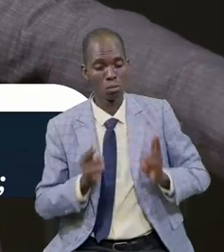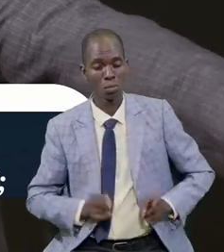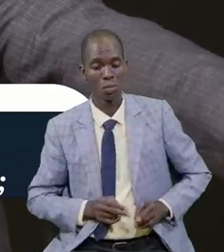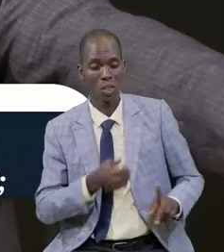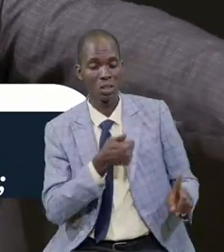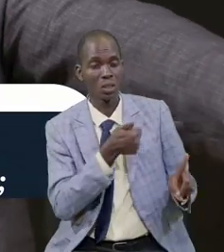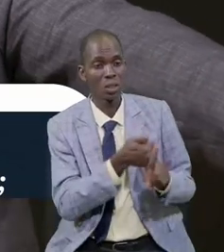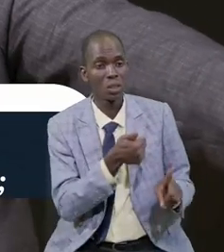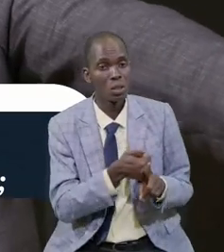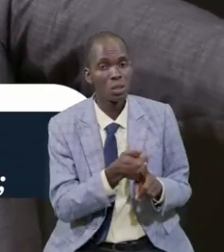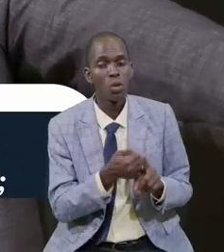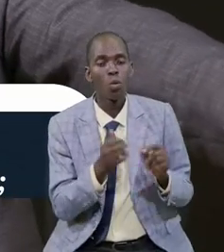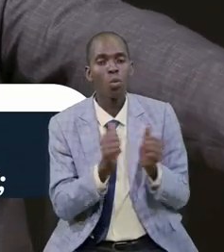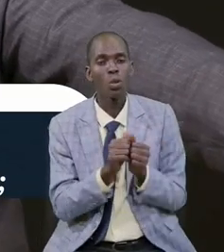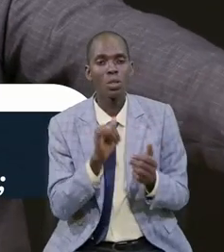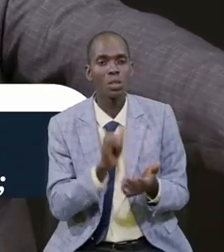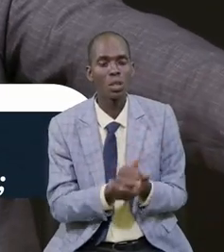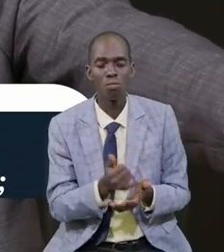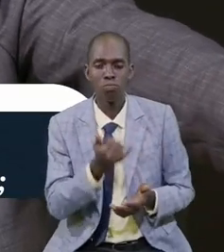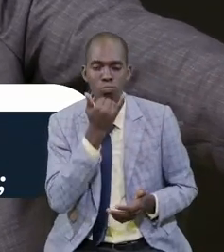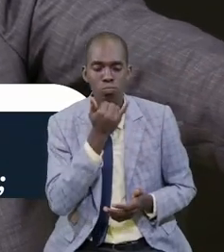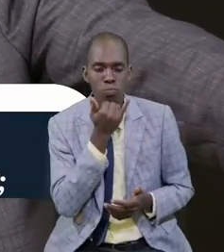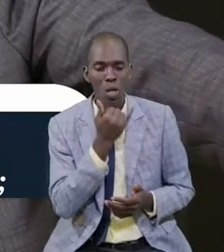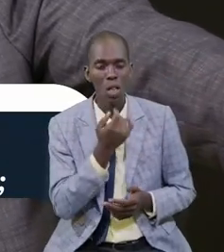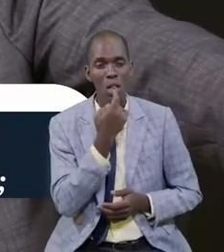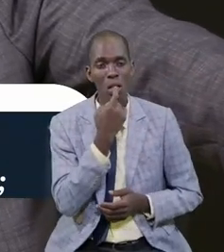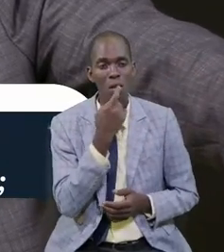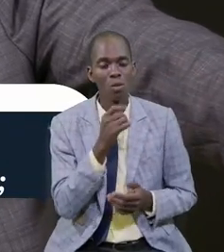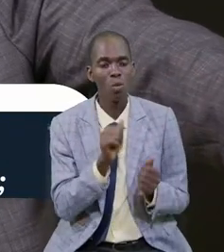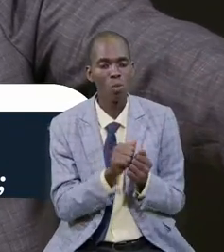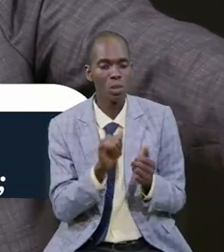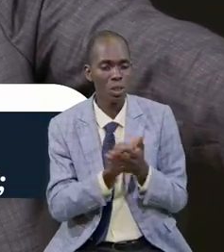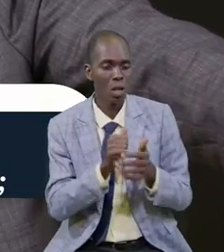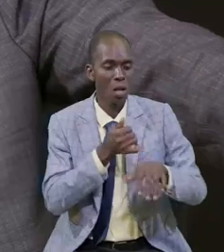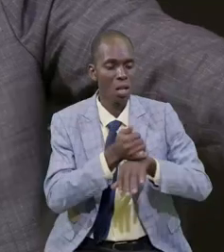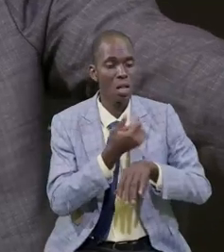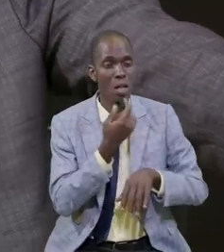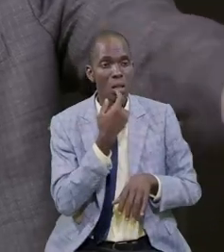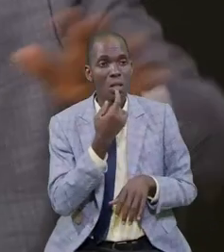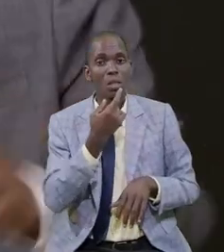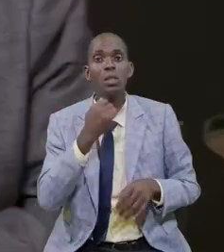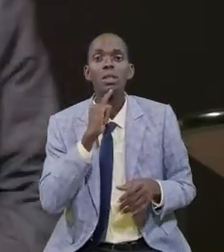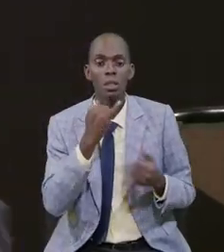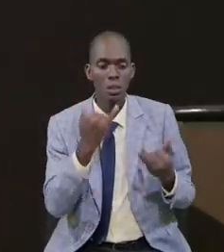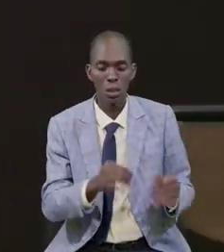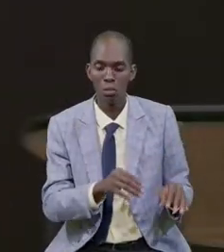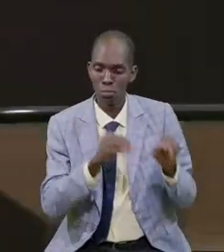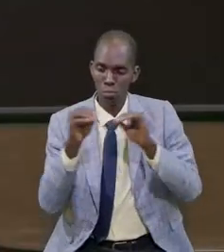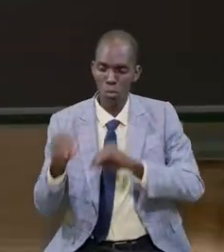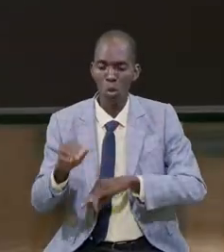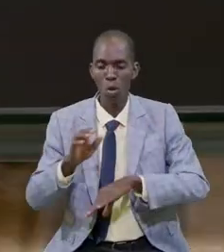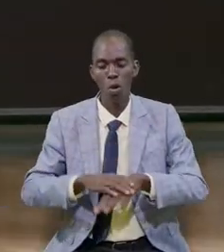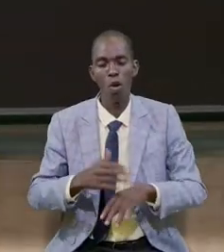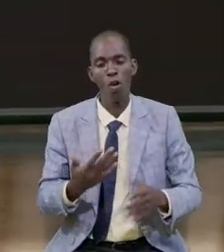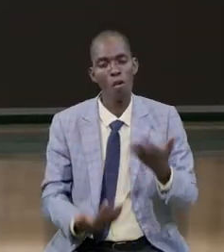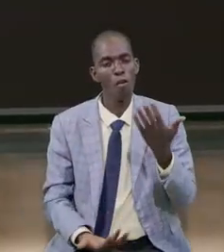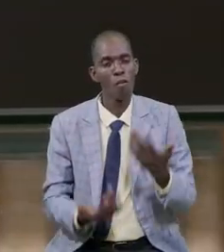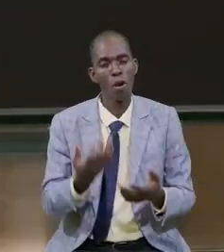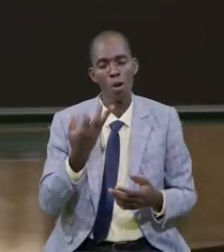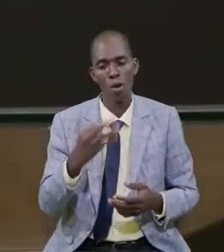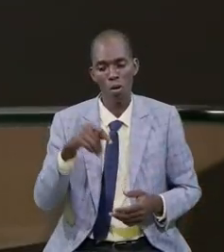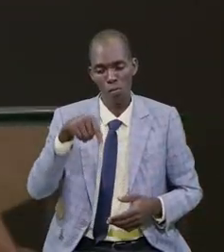rebelle, l'homme lui-même, avec cette langue blasphématoire, alors a allumé le feu de